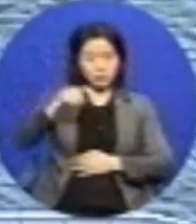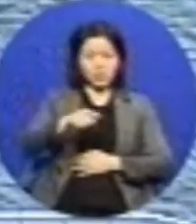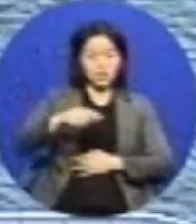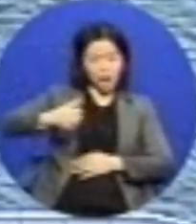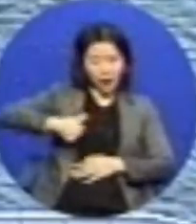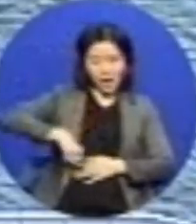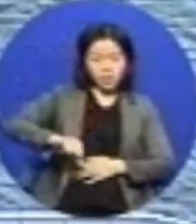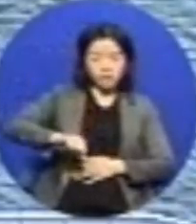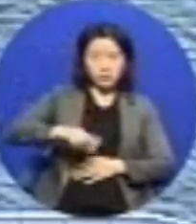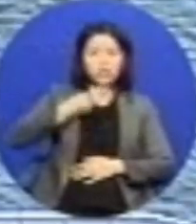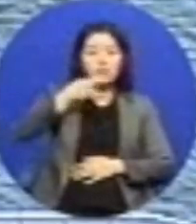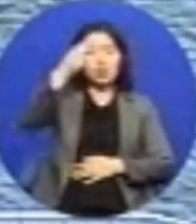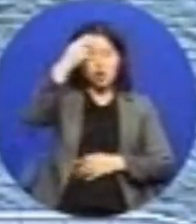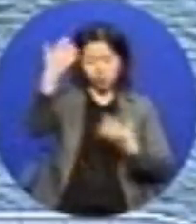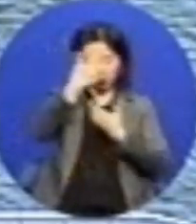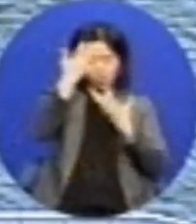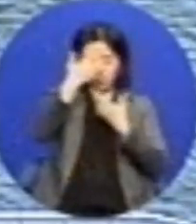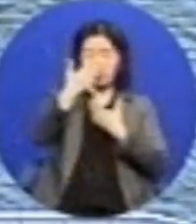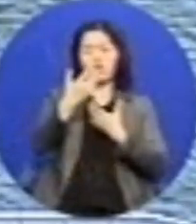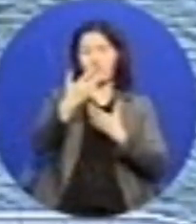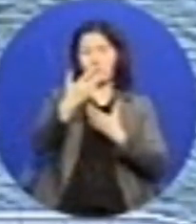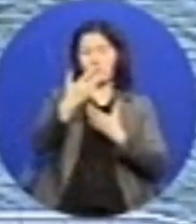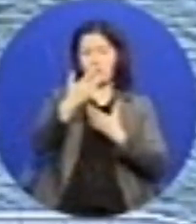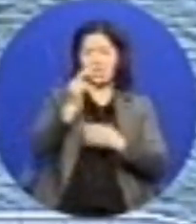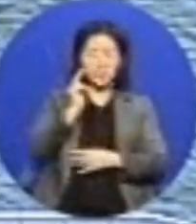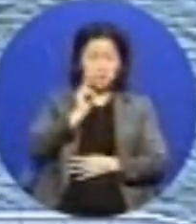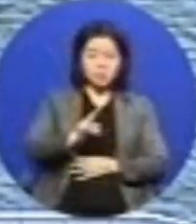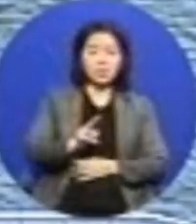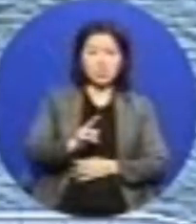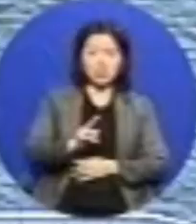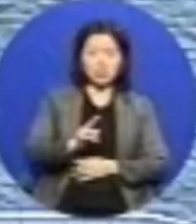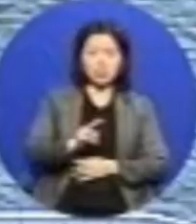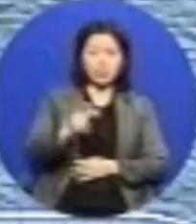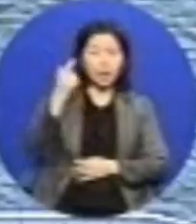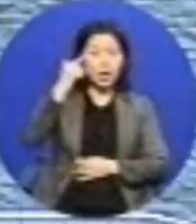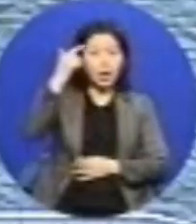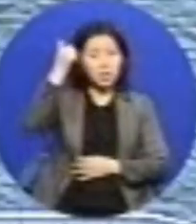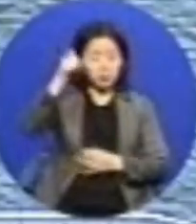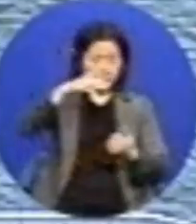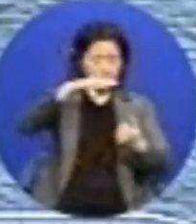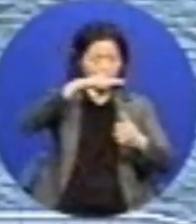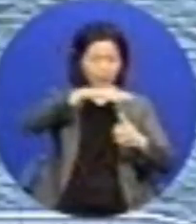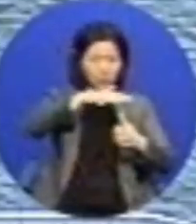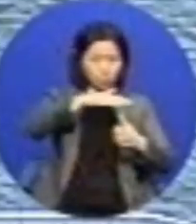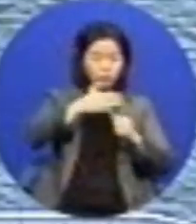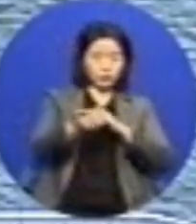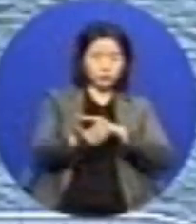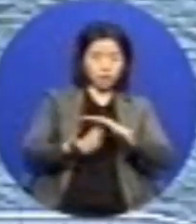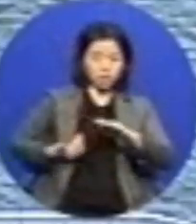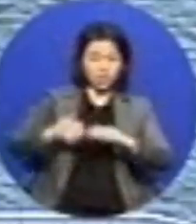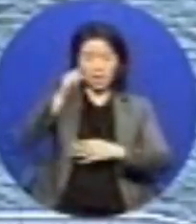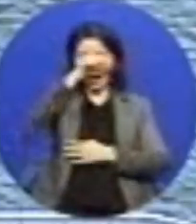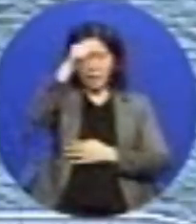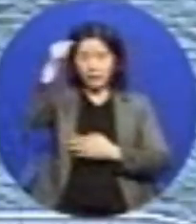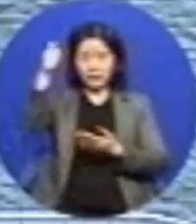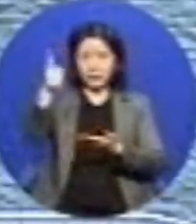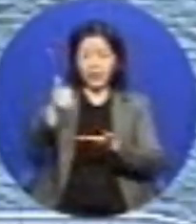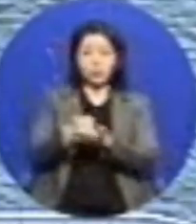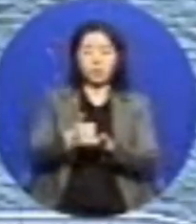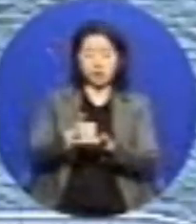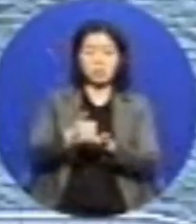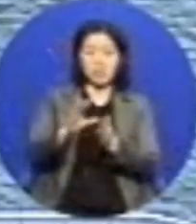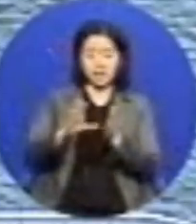주정뱅이 요 망나니 얻습니다 목사안수 받기 전에 장로님 있을 때에 그 아들 때문에